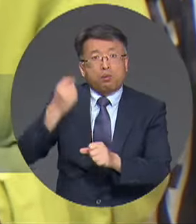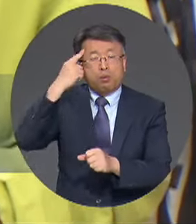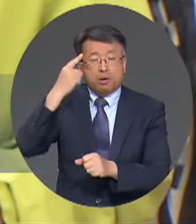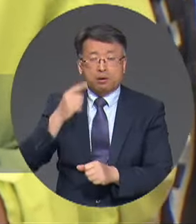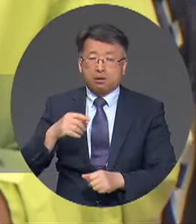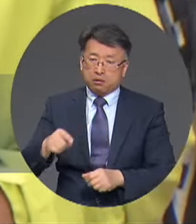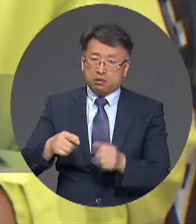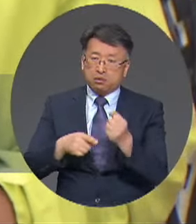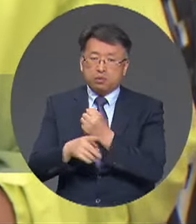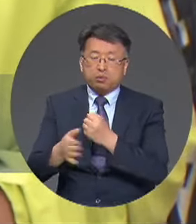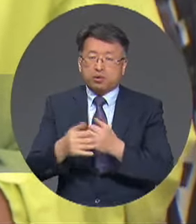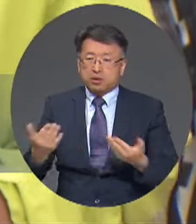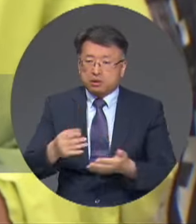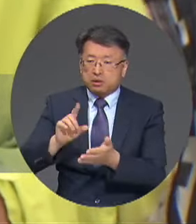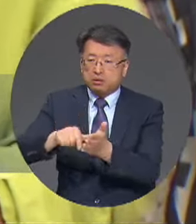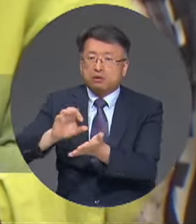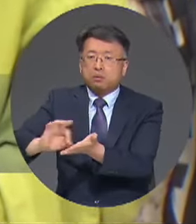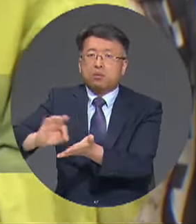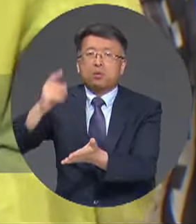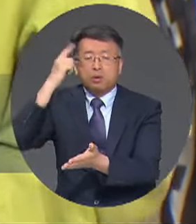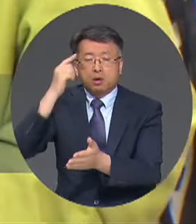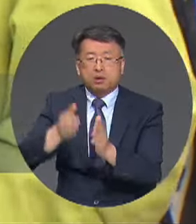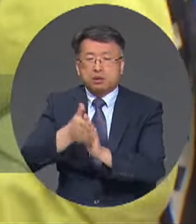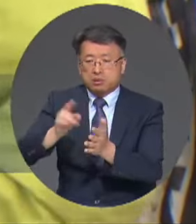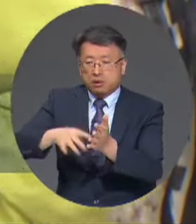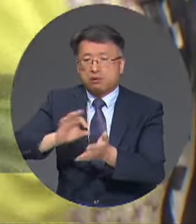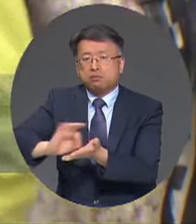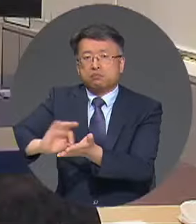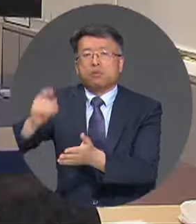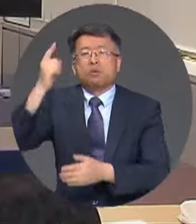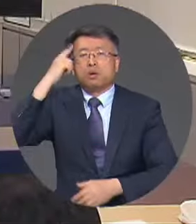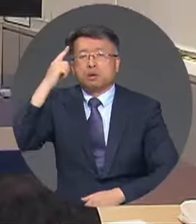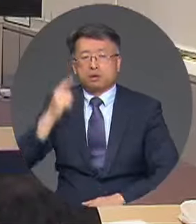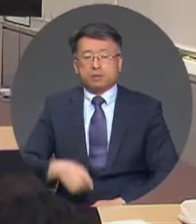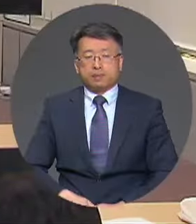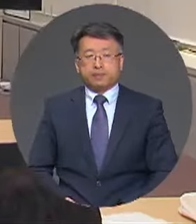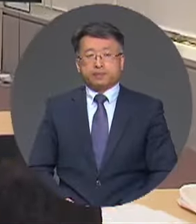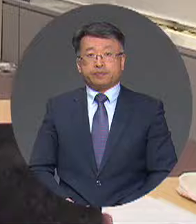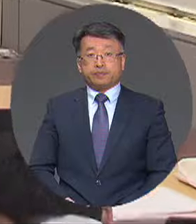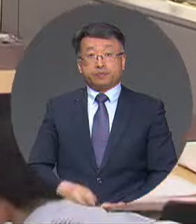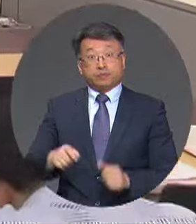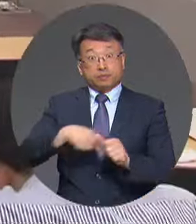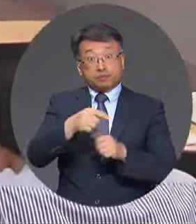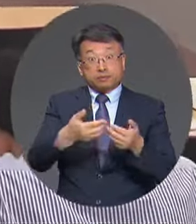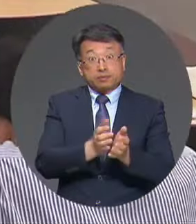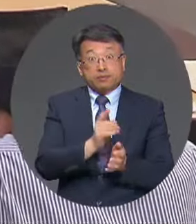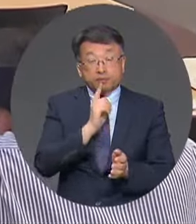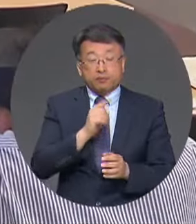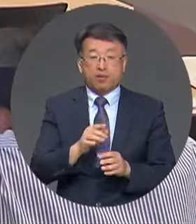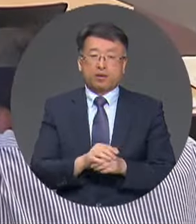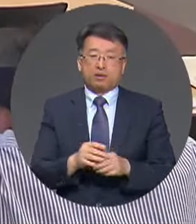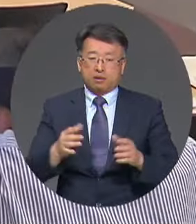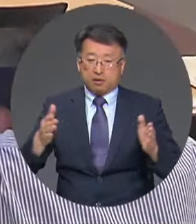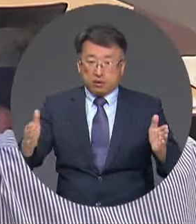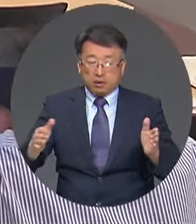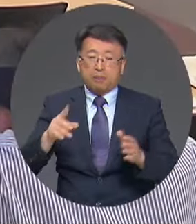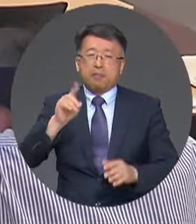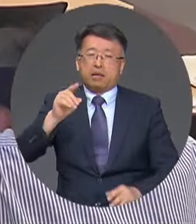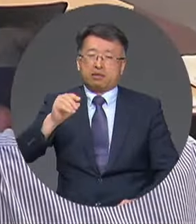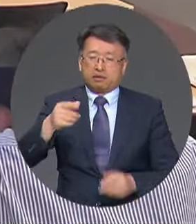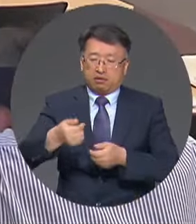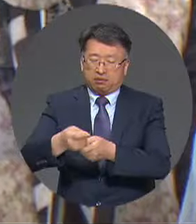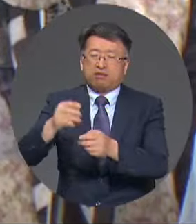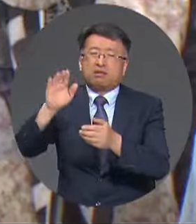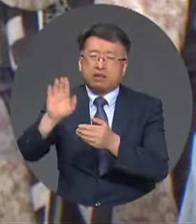일회성 사업에 시간 낭비를 하며 시민 혈세를 낭비하고 있다. 한편 환경단체는 면적이 1만